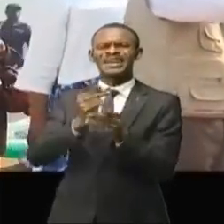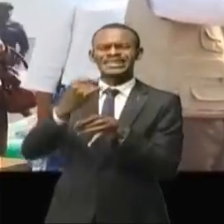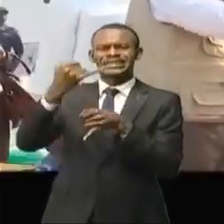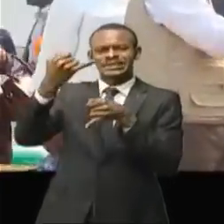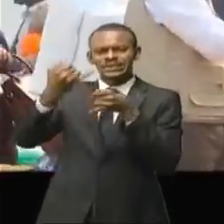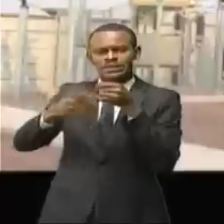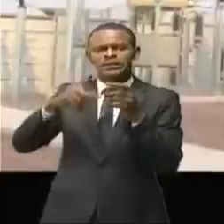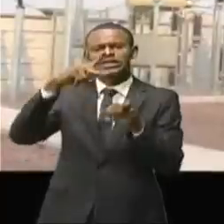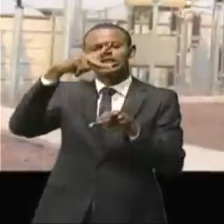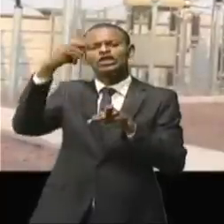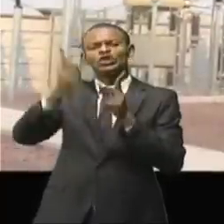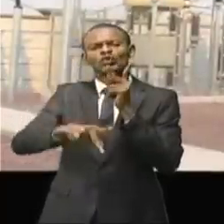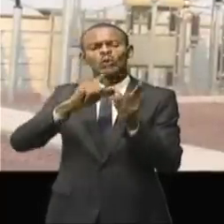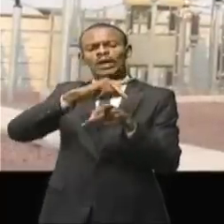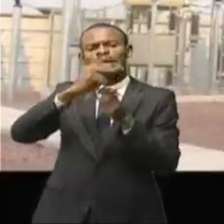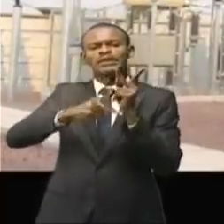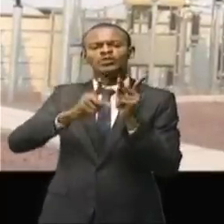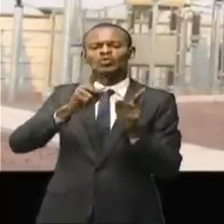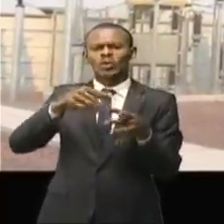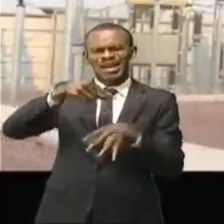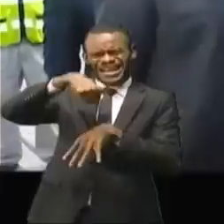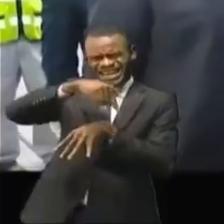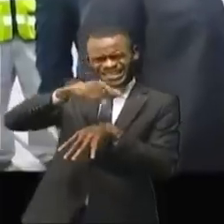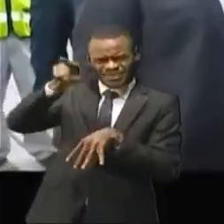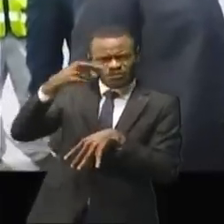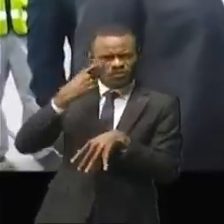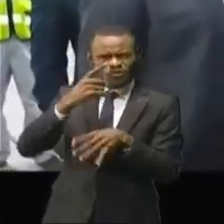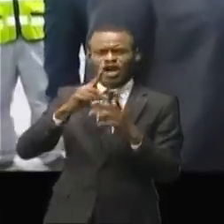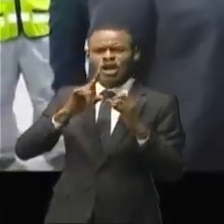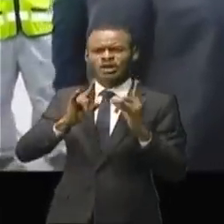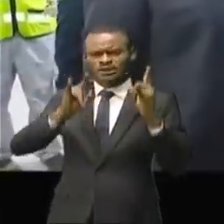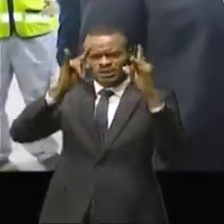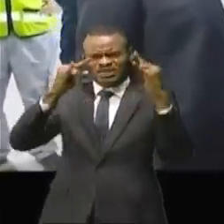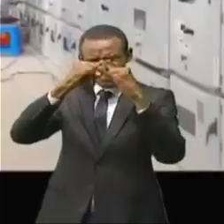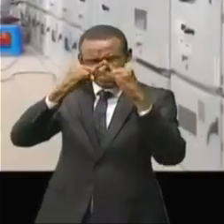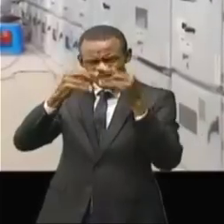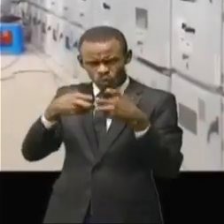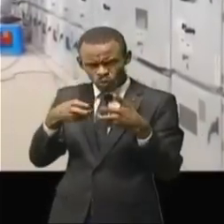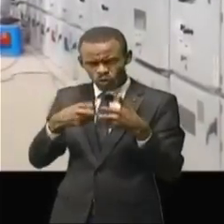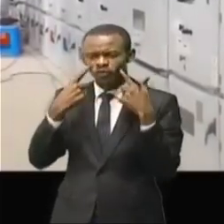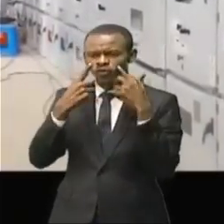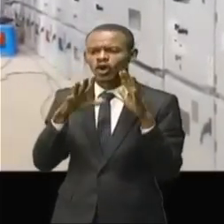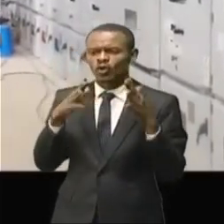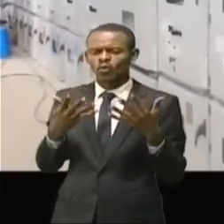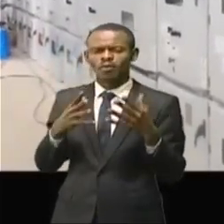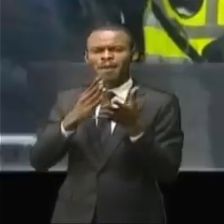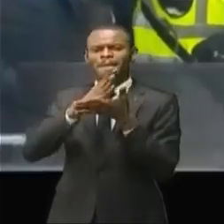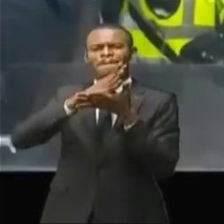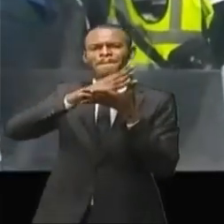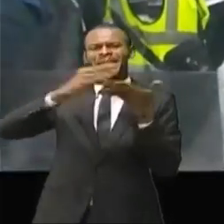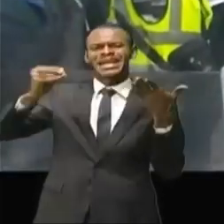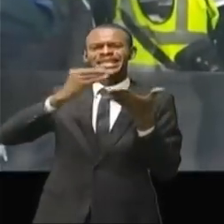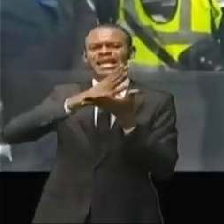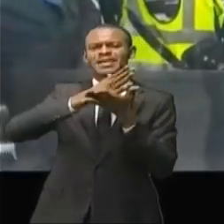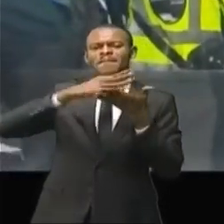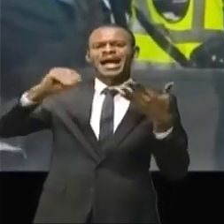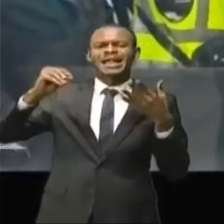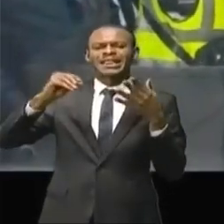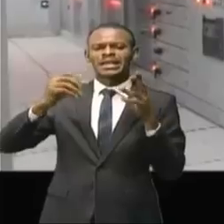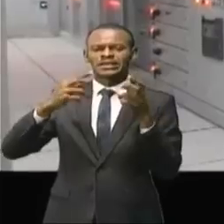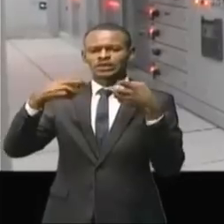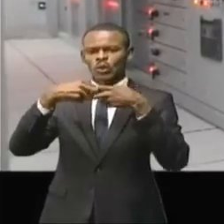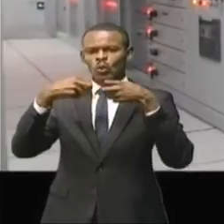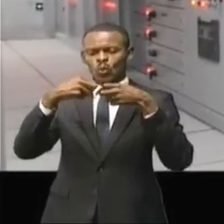sur la réalisation du projet ont été donnés par les ingénieurs à pieds d'oeuvre et la ligne Kinshasa Brazzaville a également été inspecté